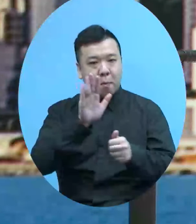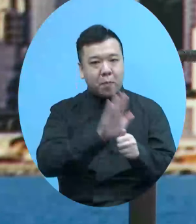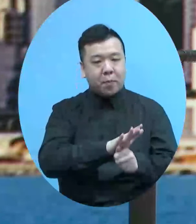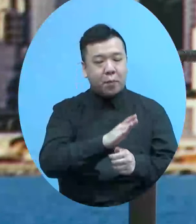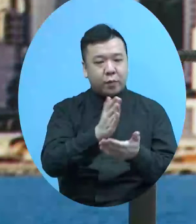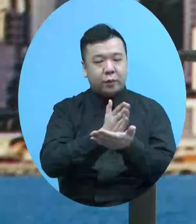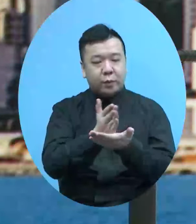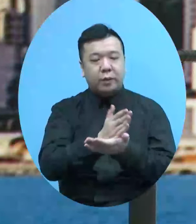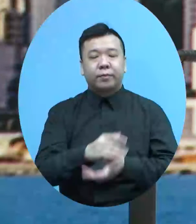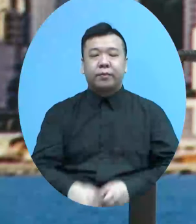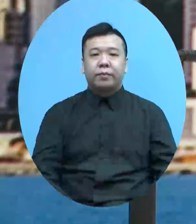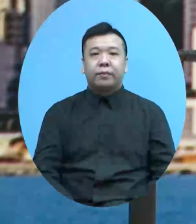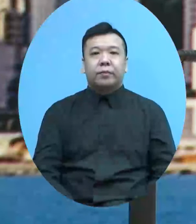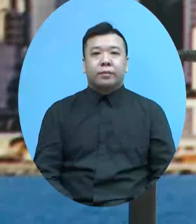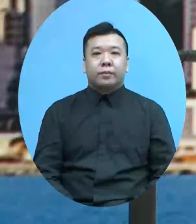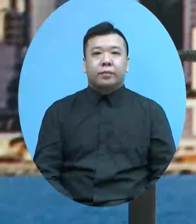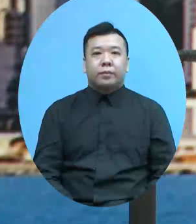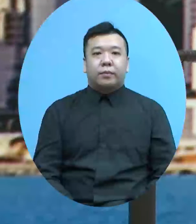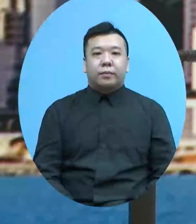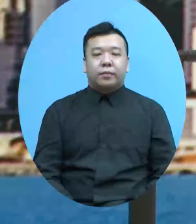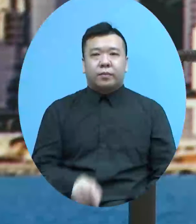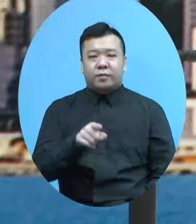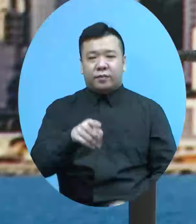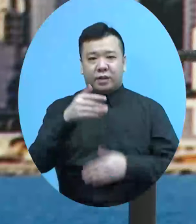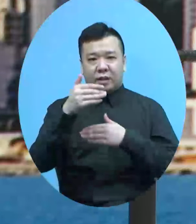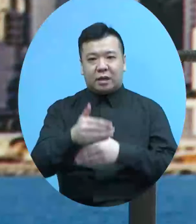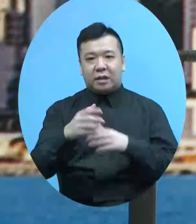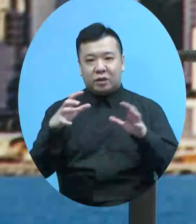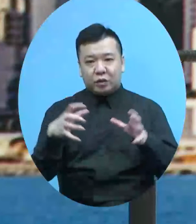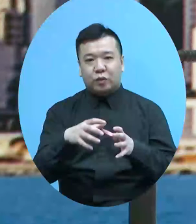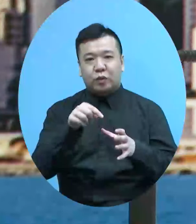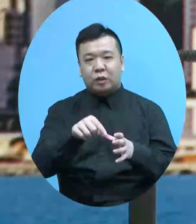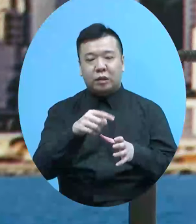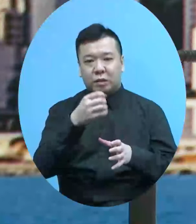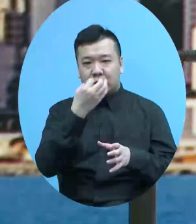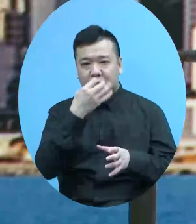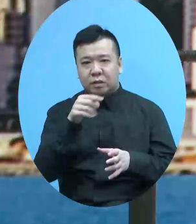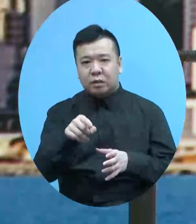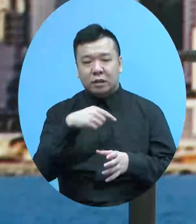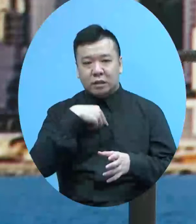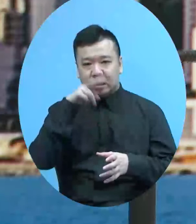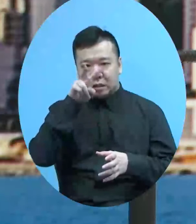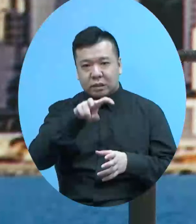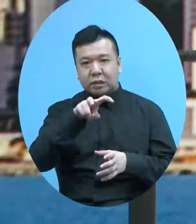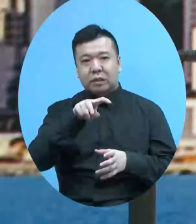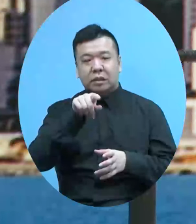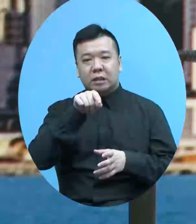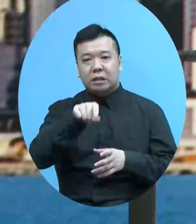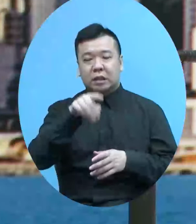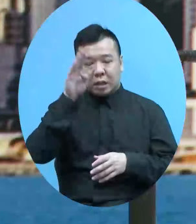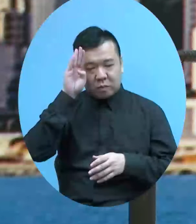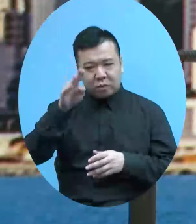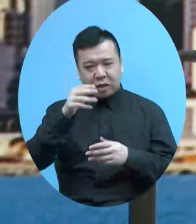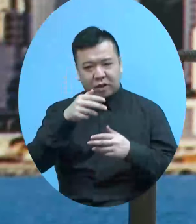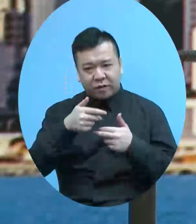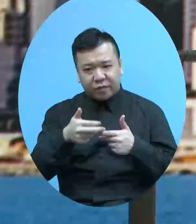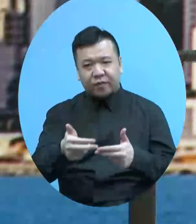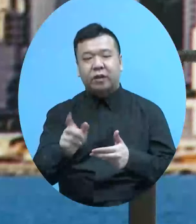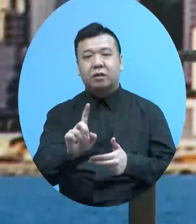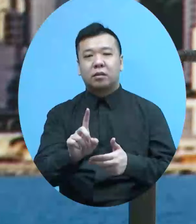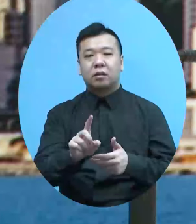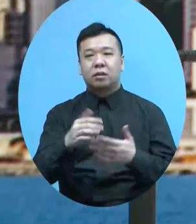做個檢測我想這個限聚令和本地的情況都是要看看未來的情況發